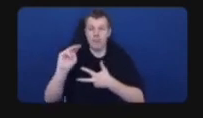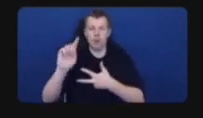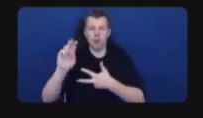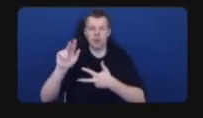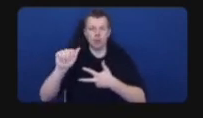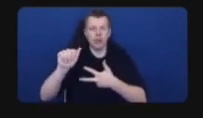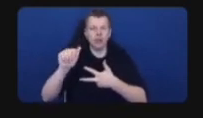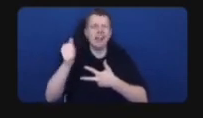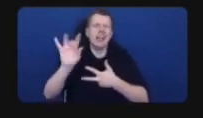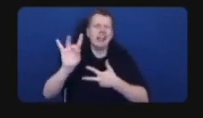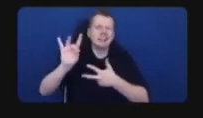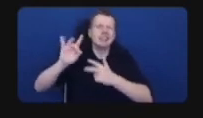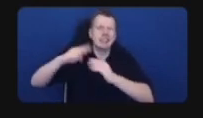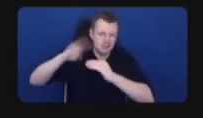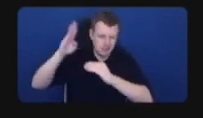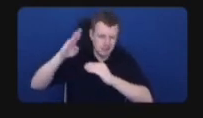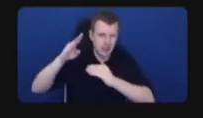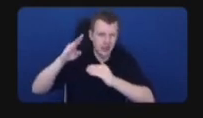说到是,